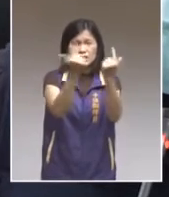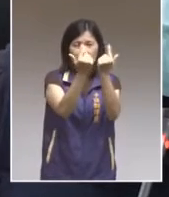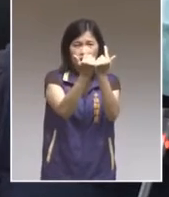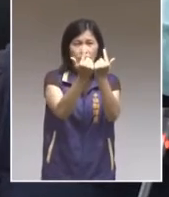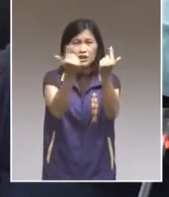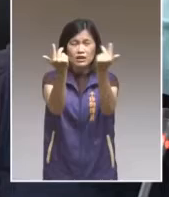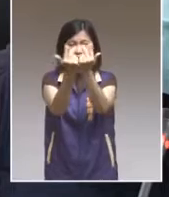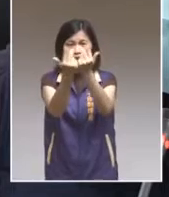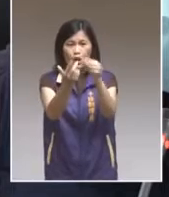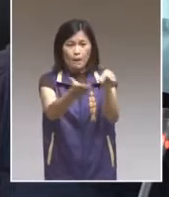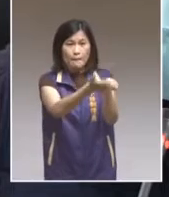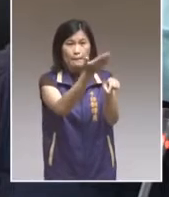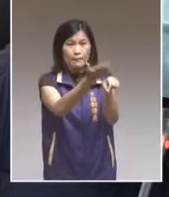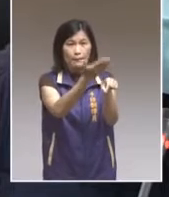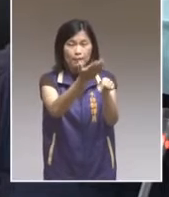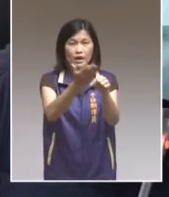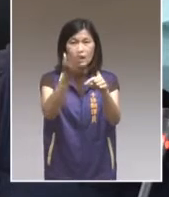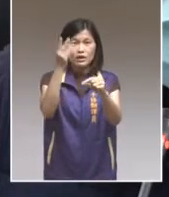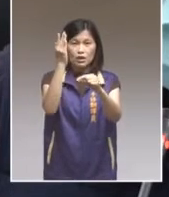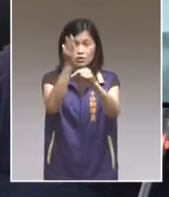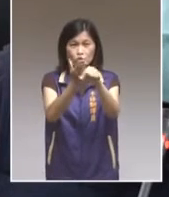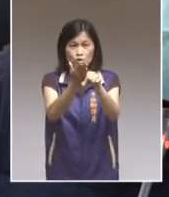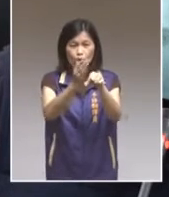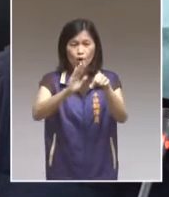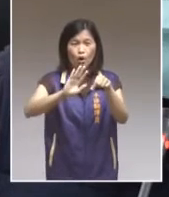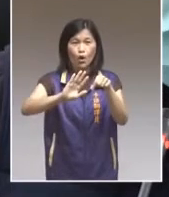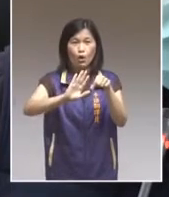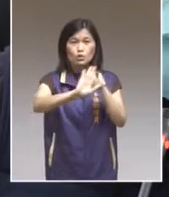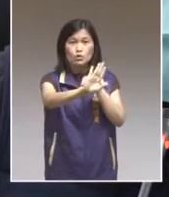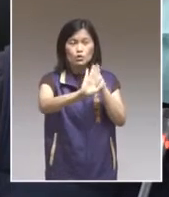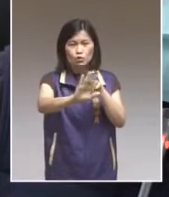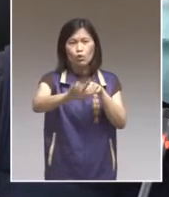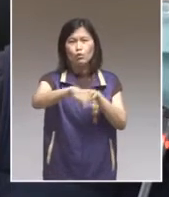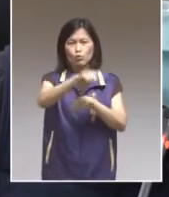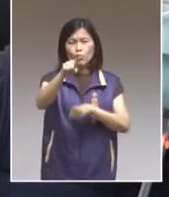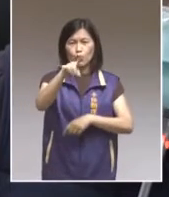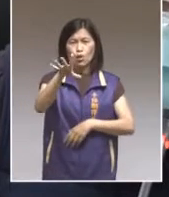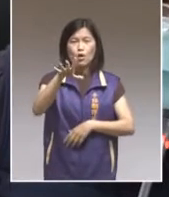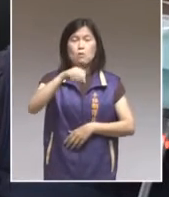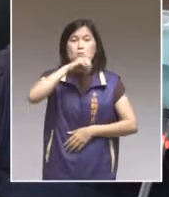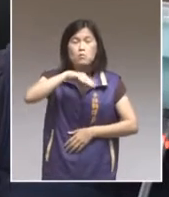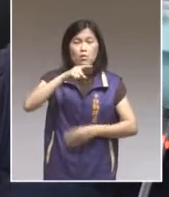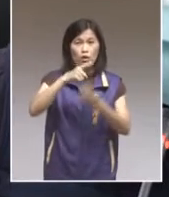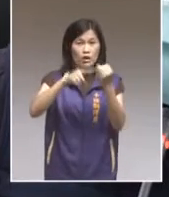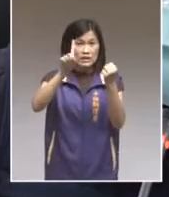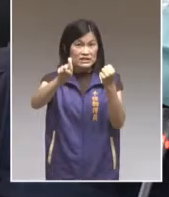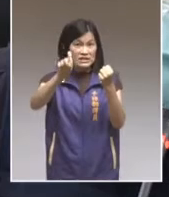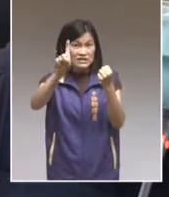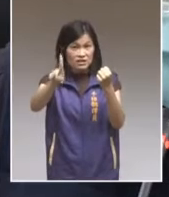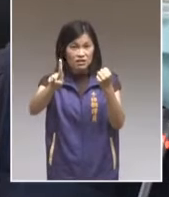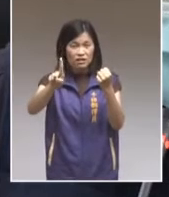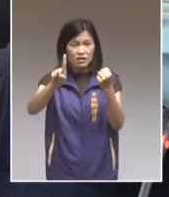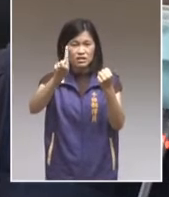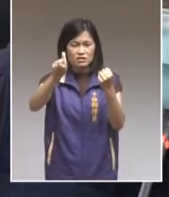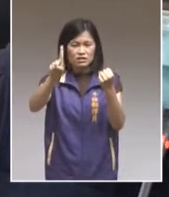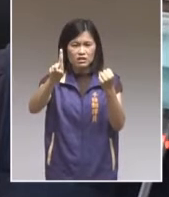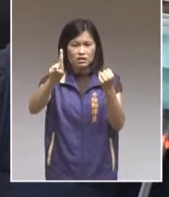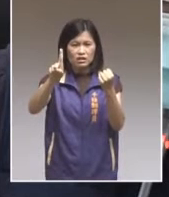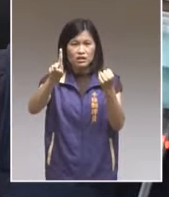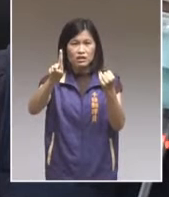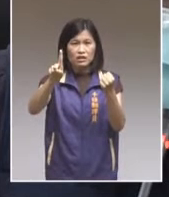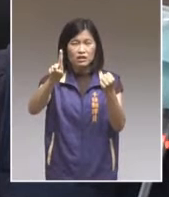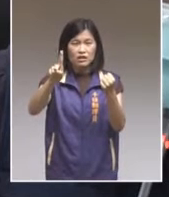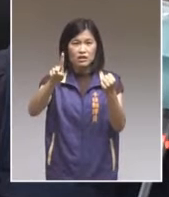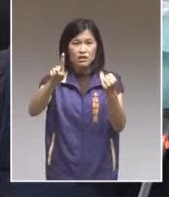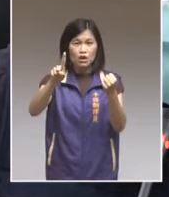这个北部的部分，还有中部东部的部分都有。那比较特别的是屏东有11例。那屏东11例里面，我们要特别提到